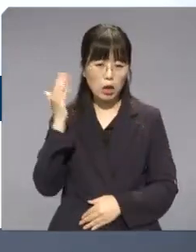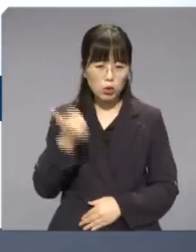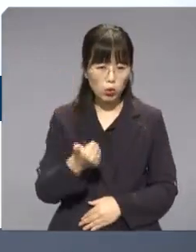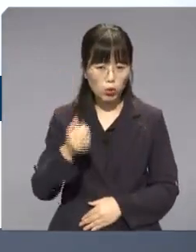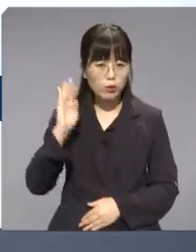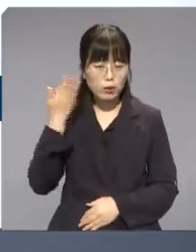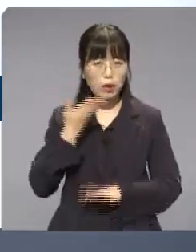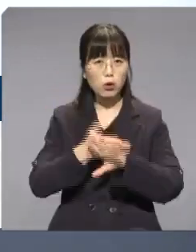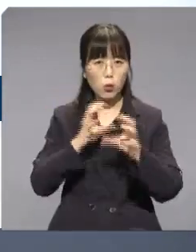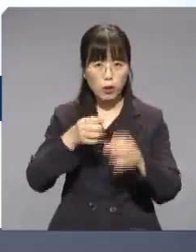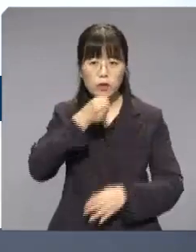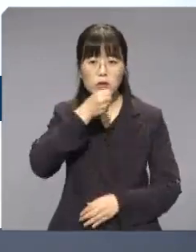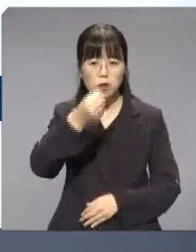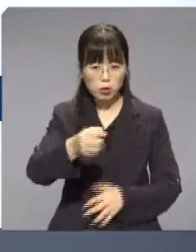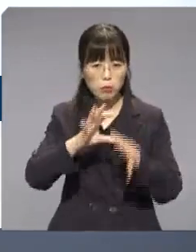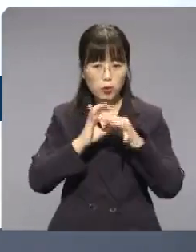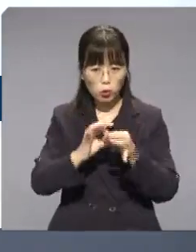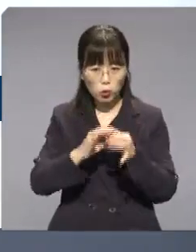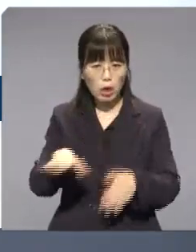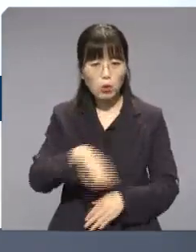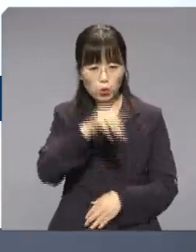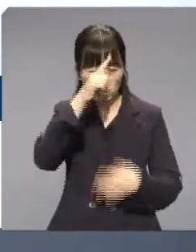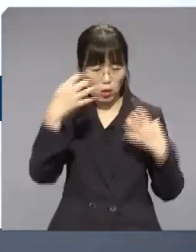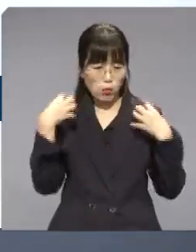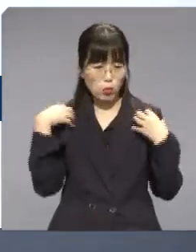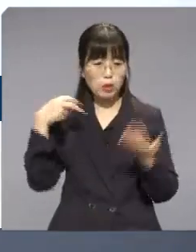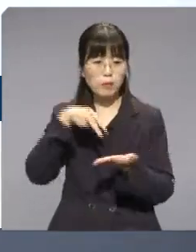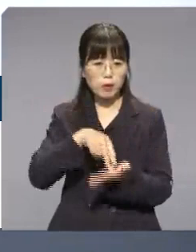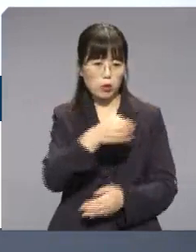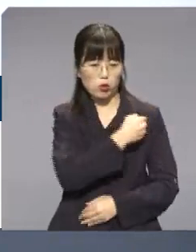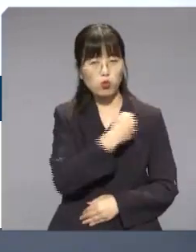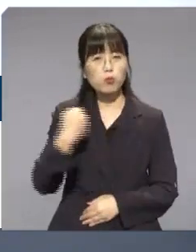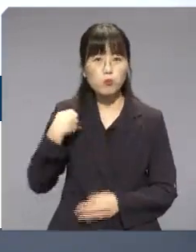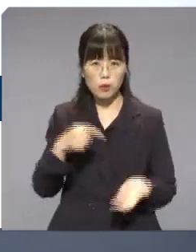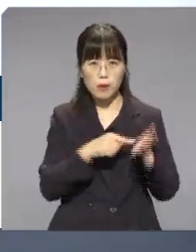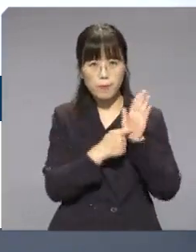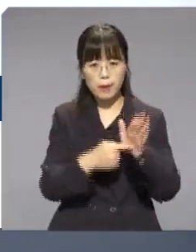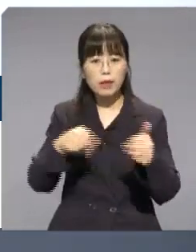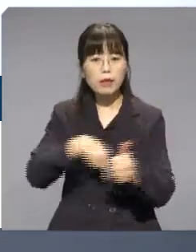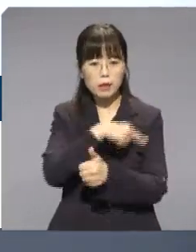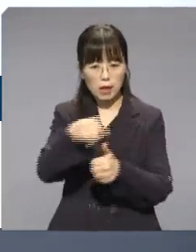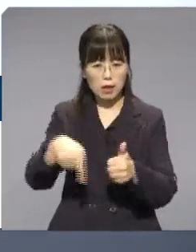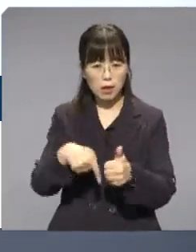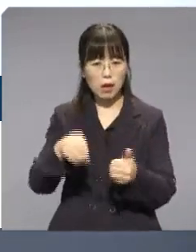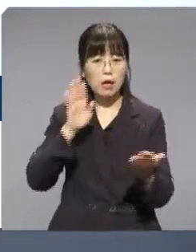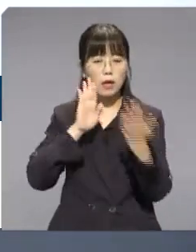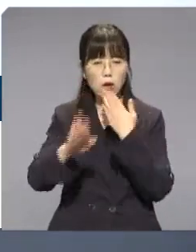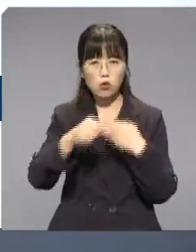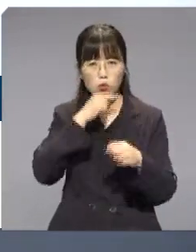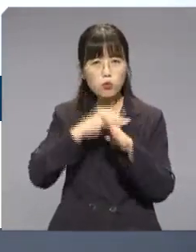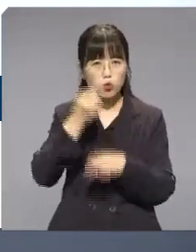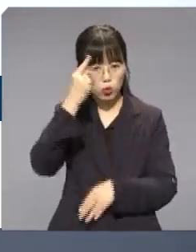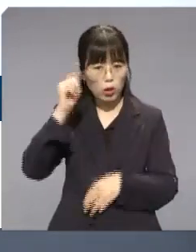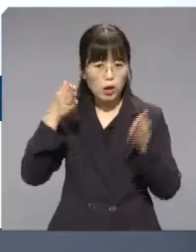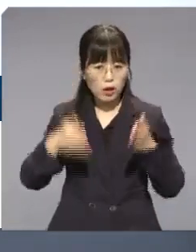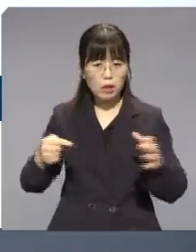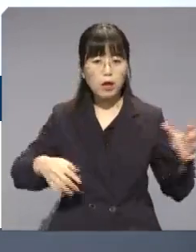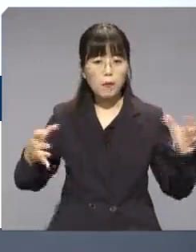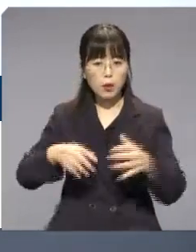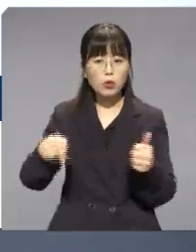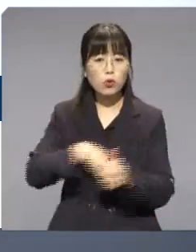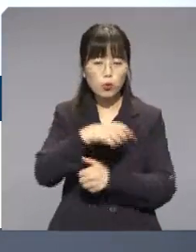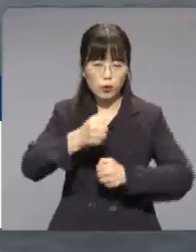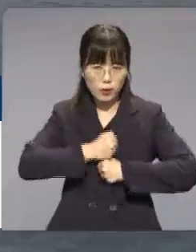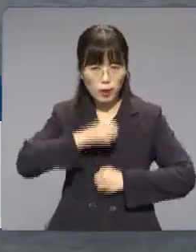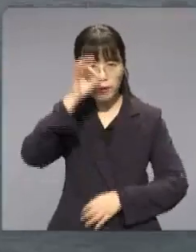대통령님께서 최근 외신 인터뷰를 통해서 우리의 정부 입장을 충분히 밝힌 상황입니다. 향후 북러 간 협력